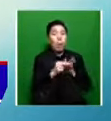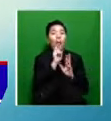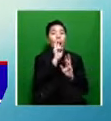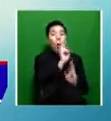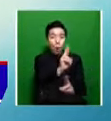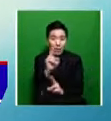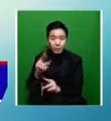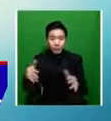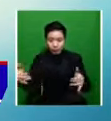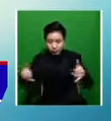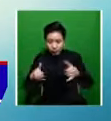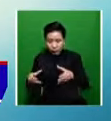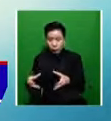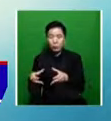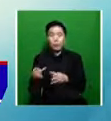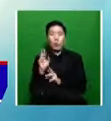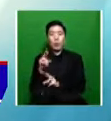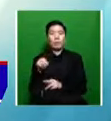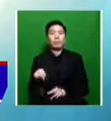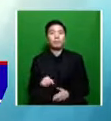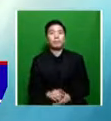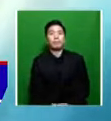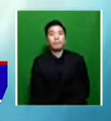ครับ